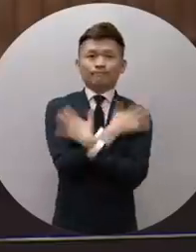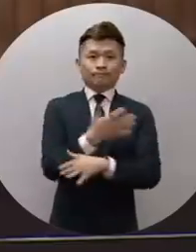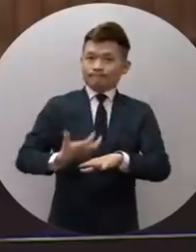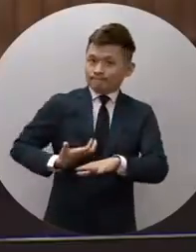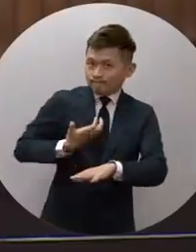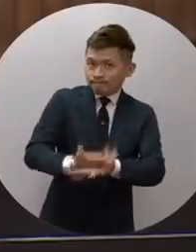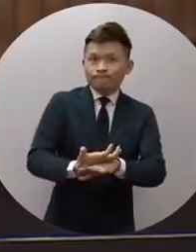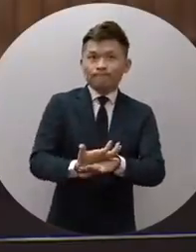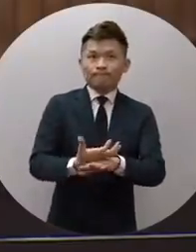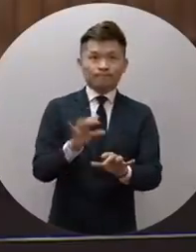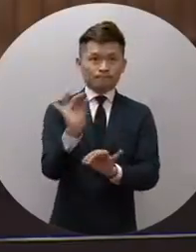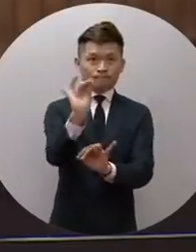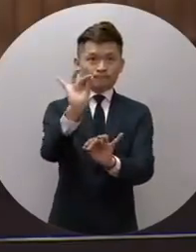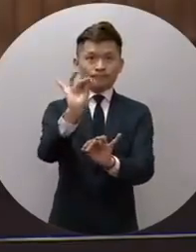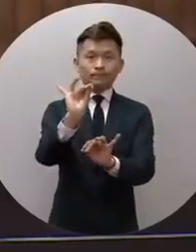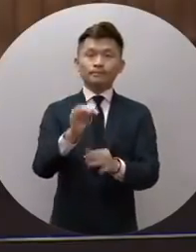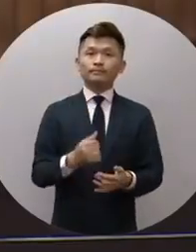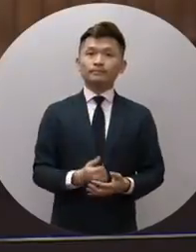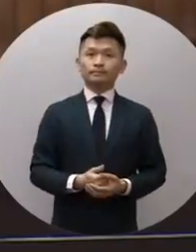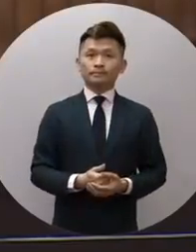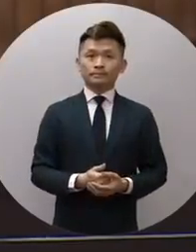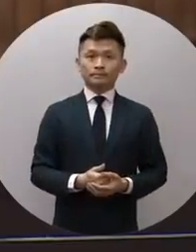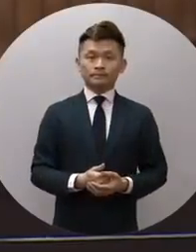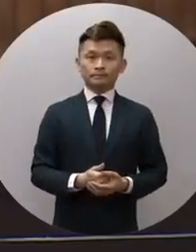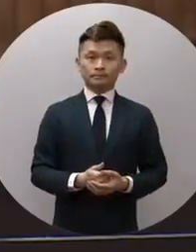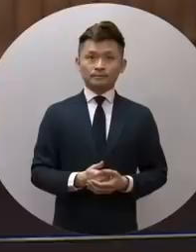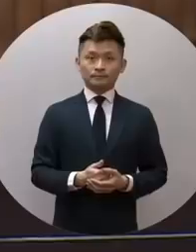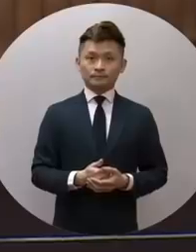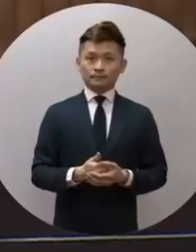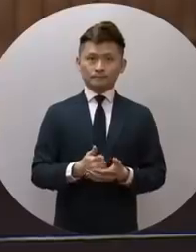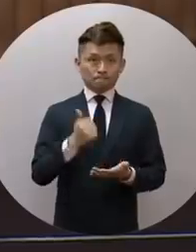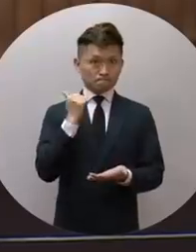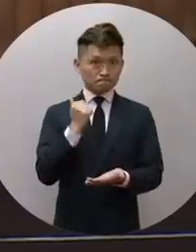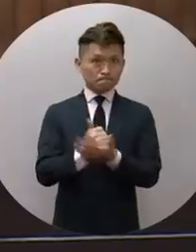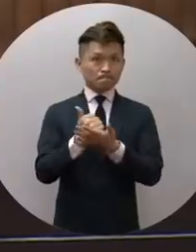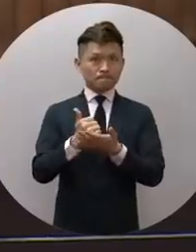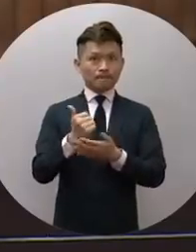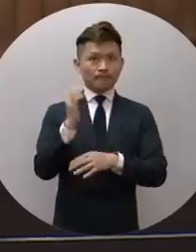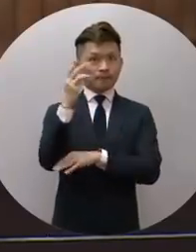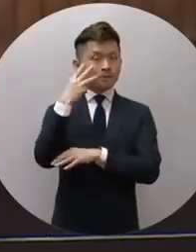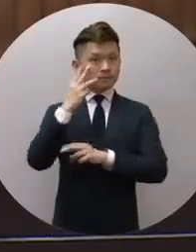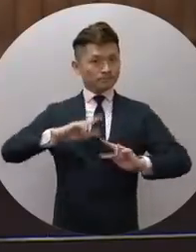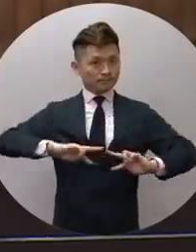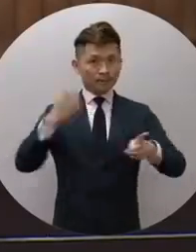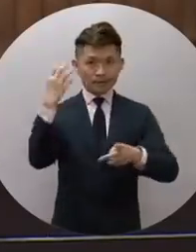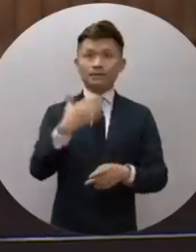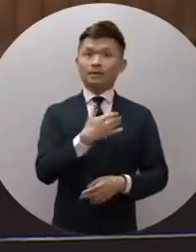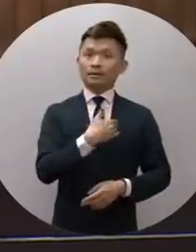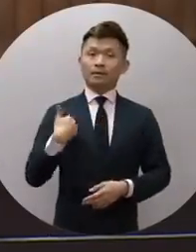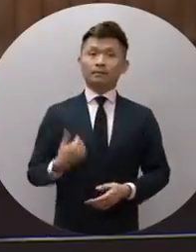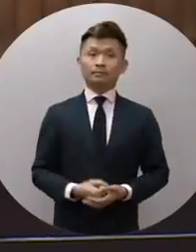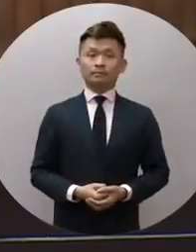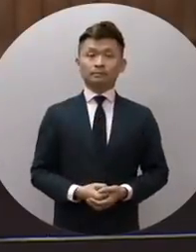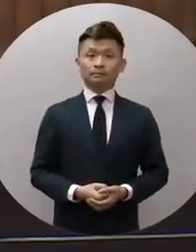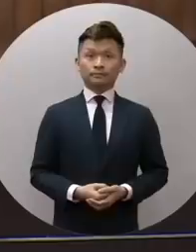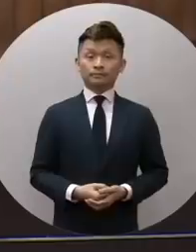血、全力以赴才有机会能够成功的政治大工程。如此